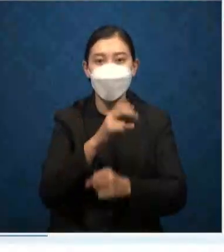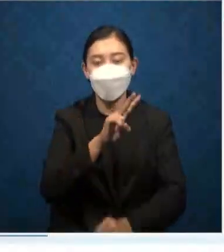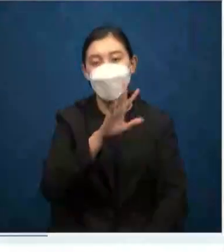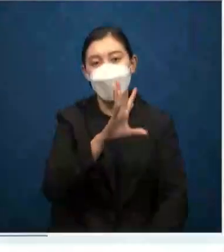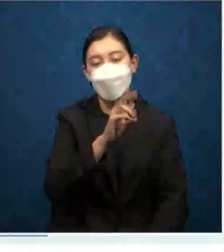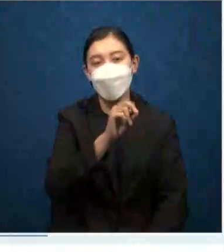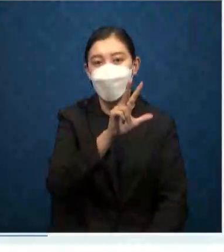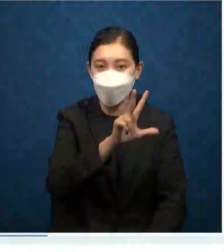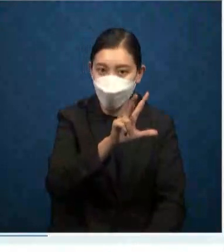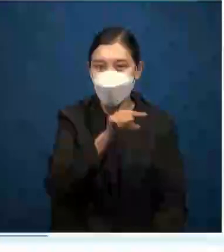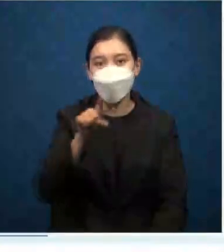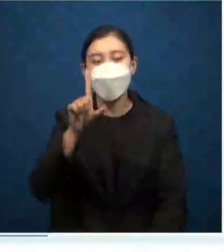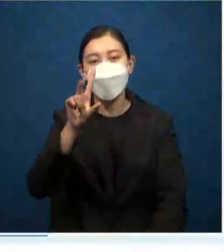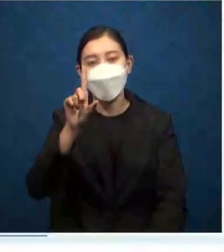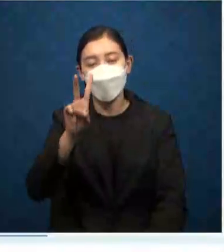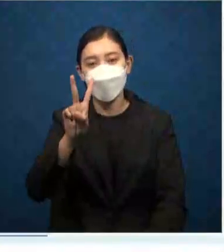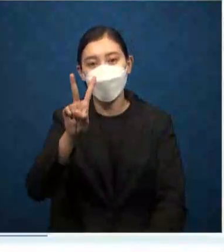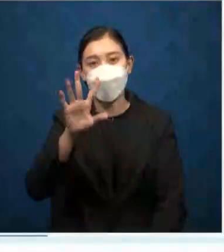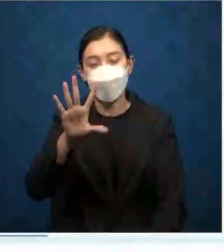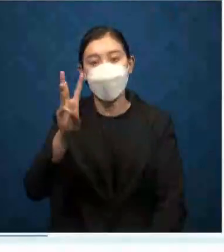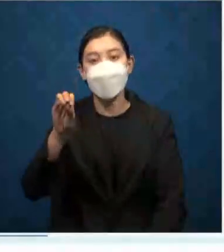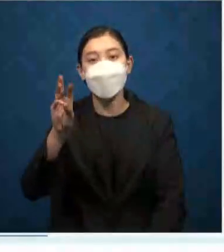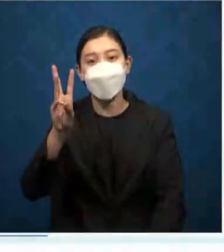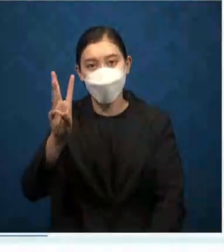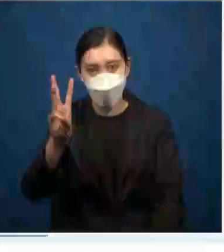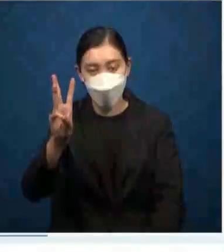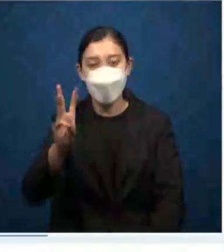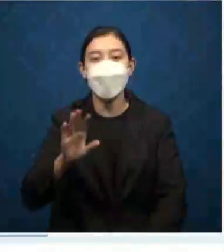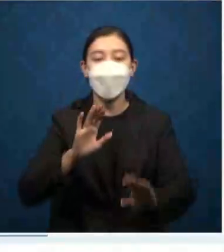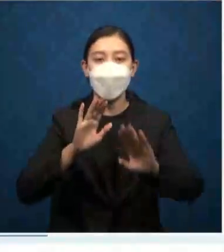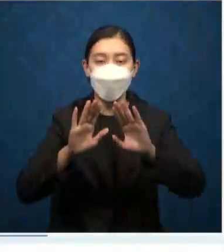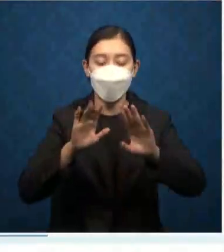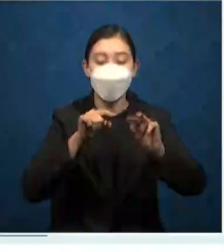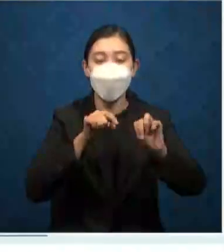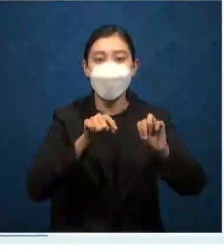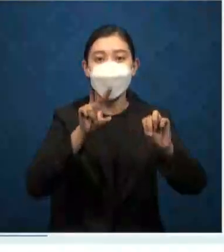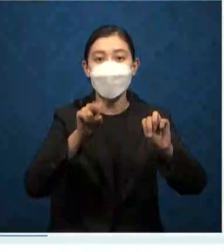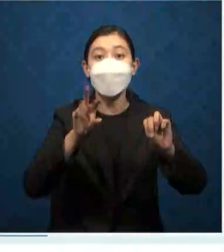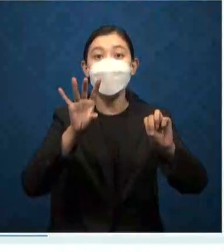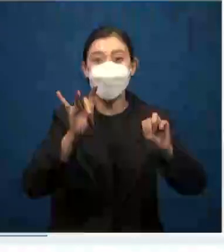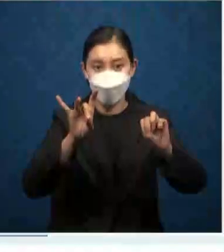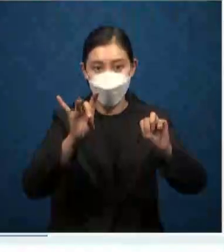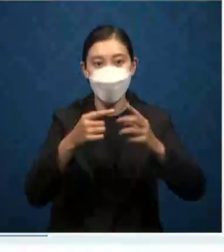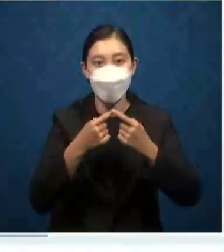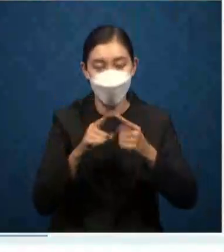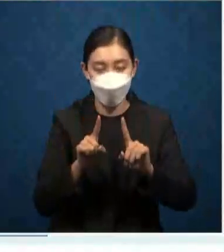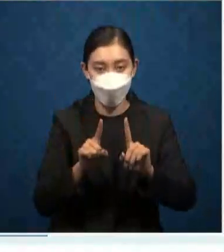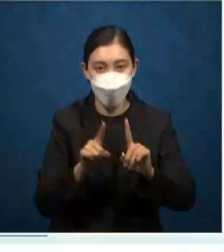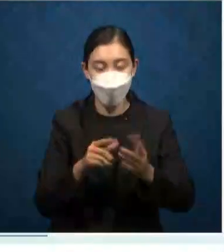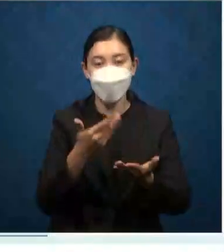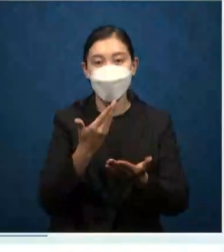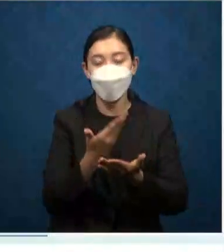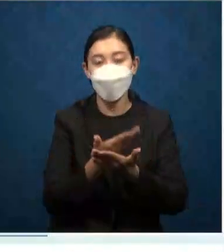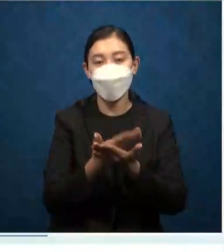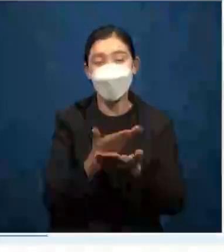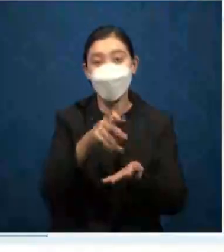64 65 66นะครับ 700,000 กว่าล้านอยู่ในมาตรา38ครับท่านประธานแต่ในงบกลาง6ข้อน